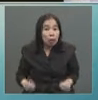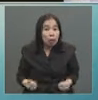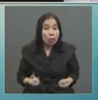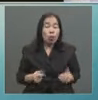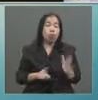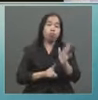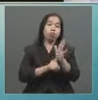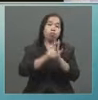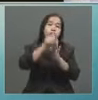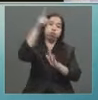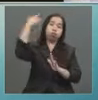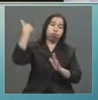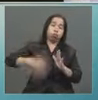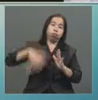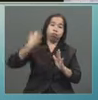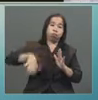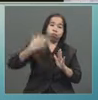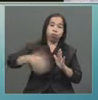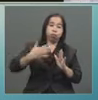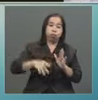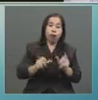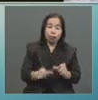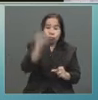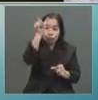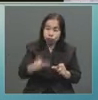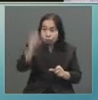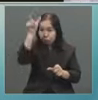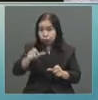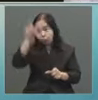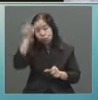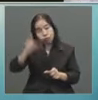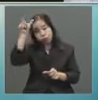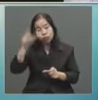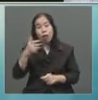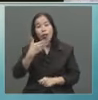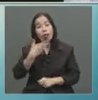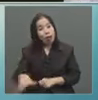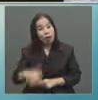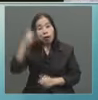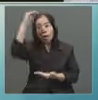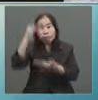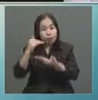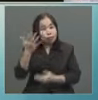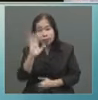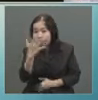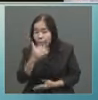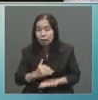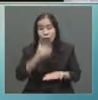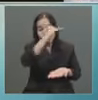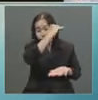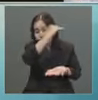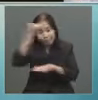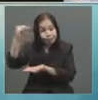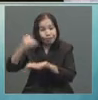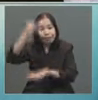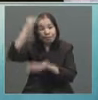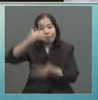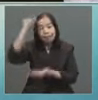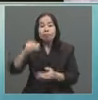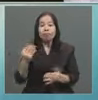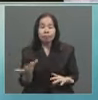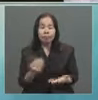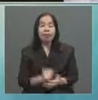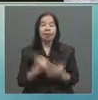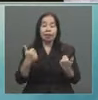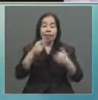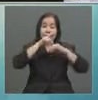ครับเคสมีรายงานมาตลอดพุ่งทะยานอยู่ตลอดเพราะฉะนั้นตรงนี้มาตรการทางภาครัฐโดยเฉพาะตอนนี้เราประ